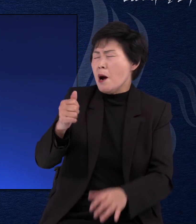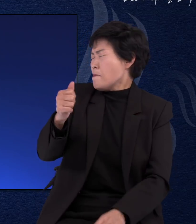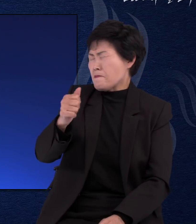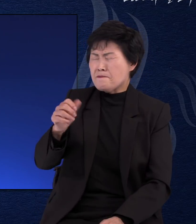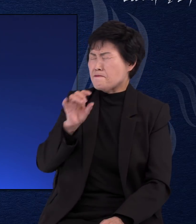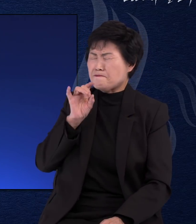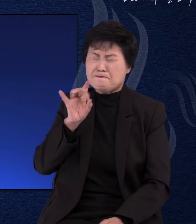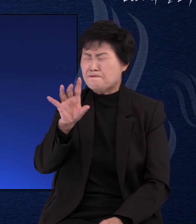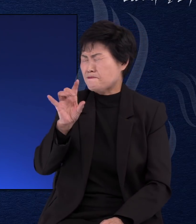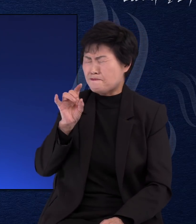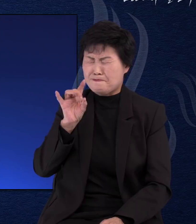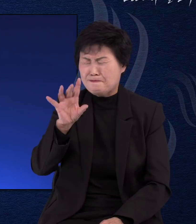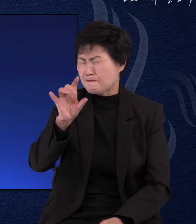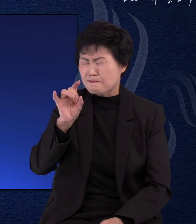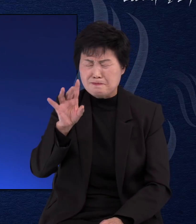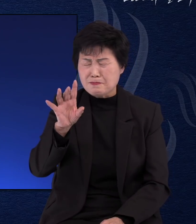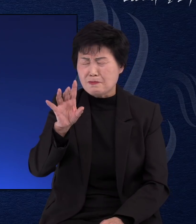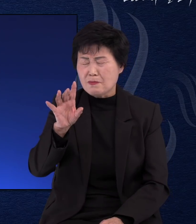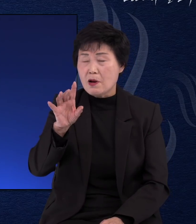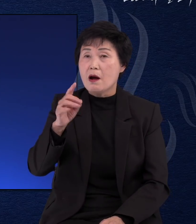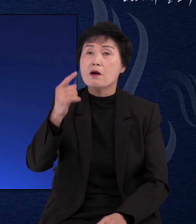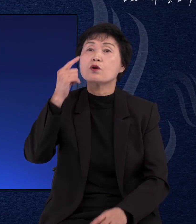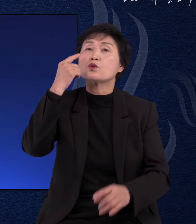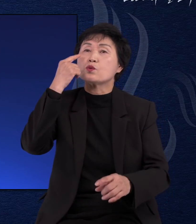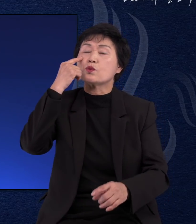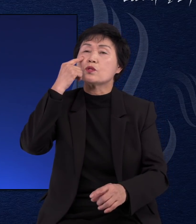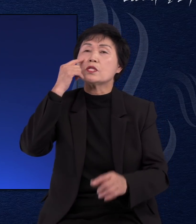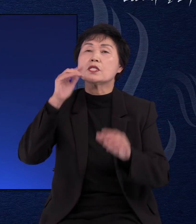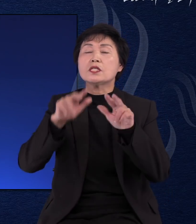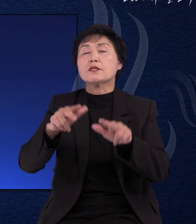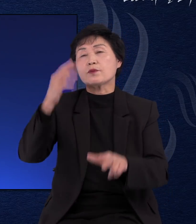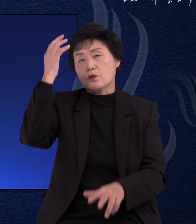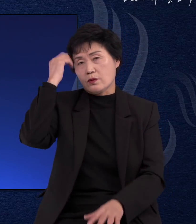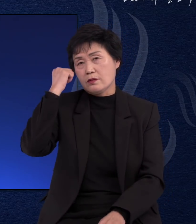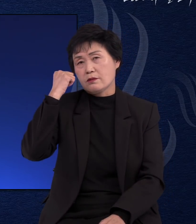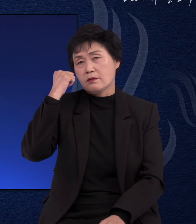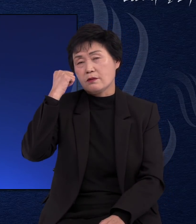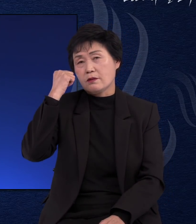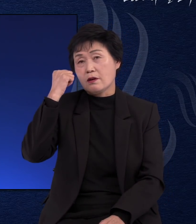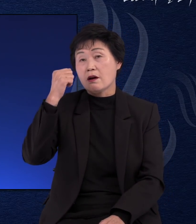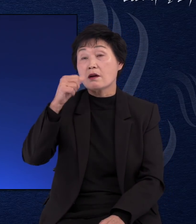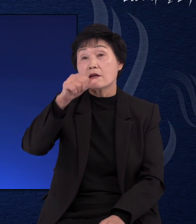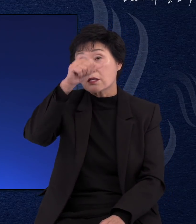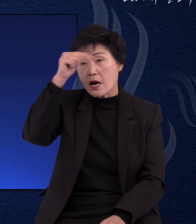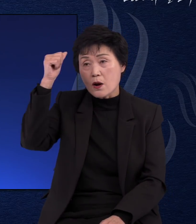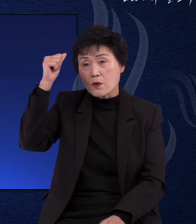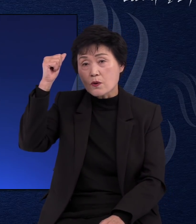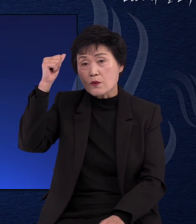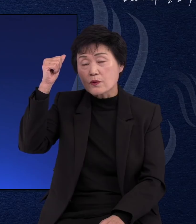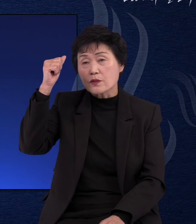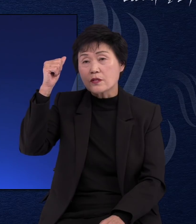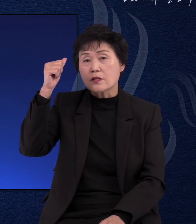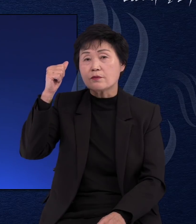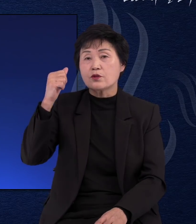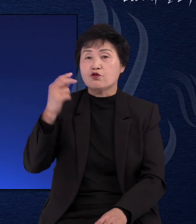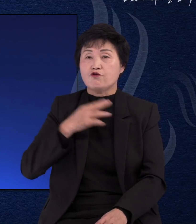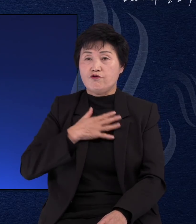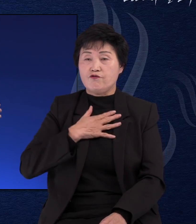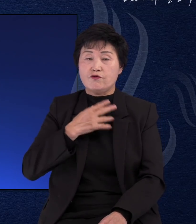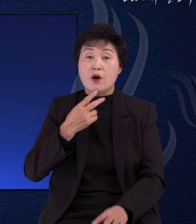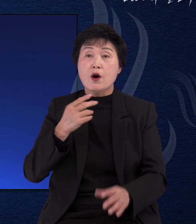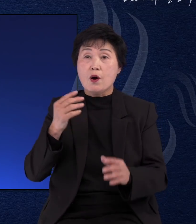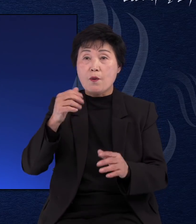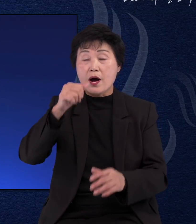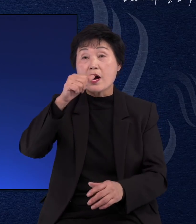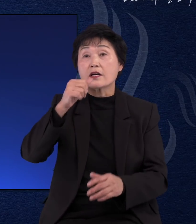그렇게 원망스럽게 하던 그 눈빛이 아직도 기억이 나는데, 그 장로님을 창가에 저희 둘이 앉히고